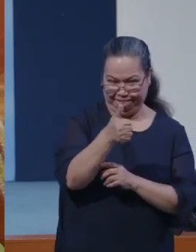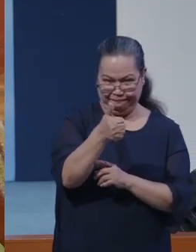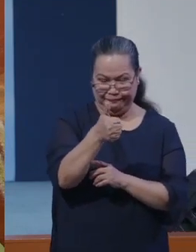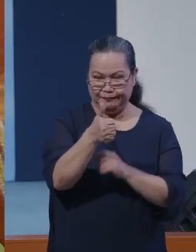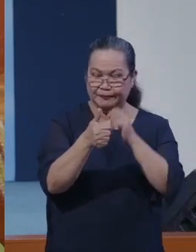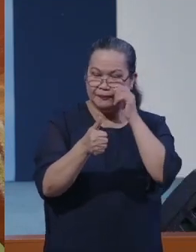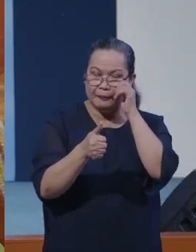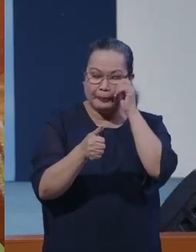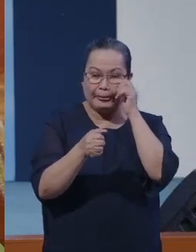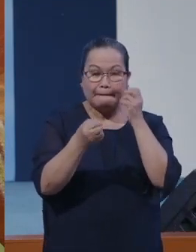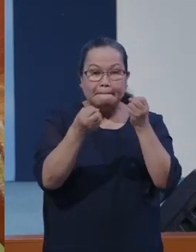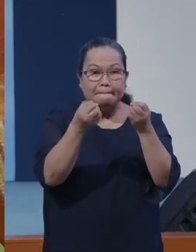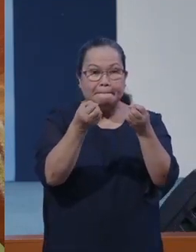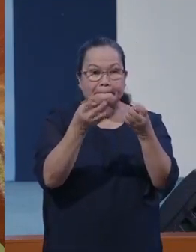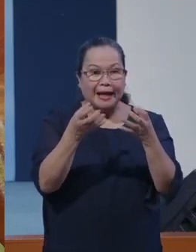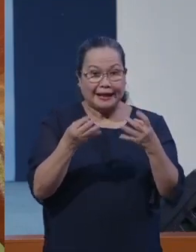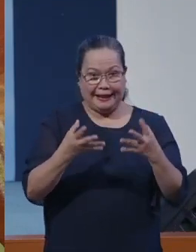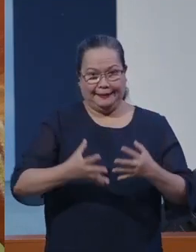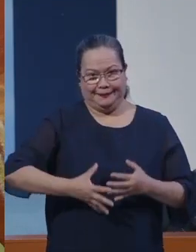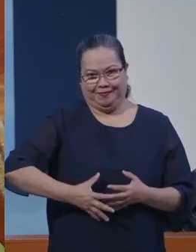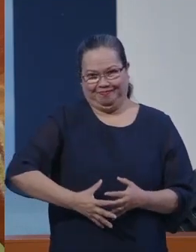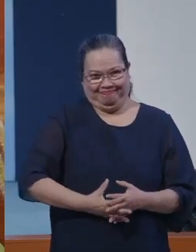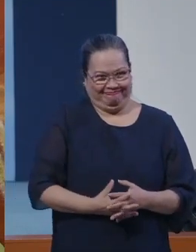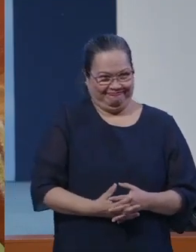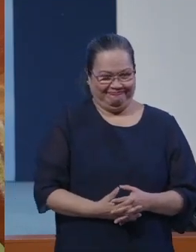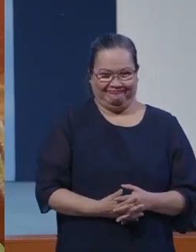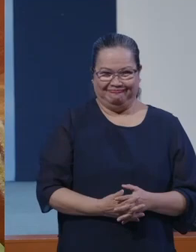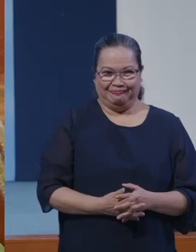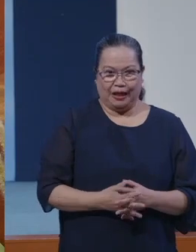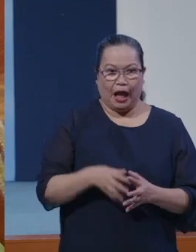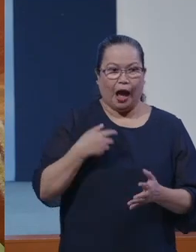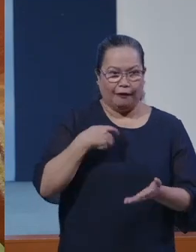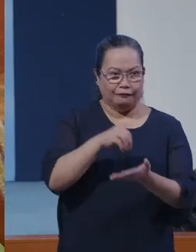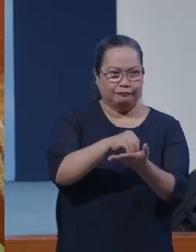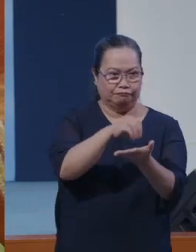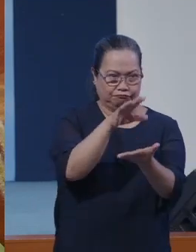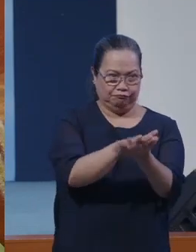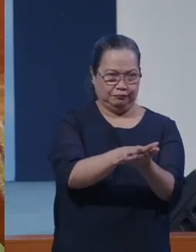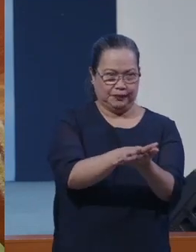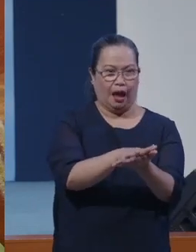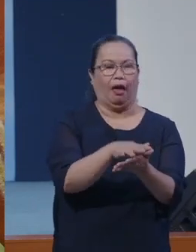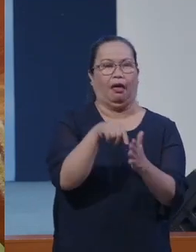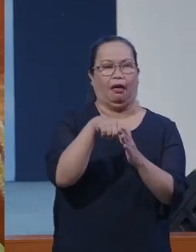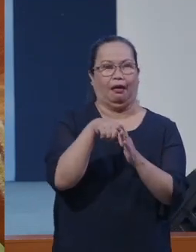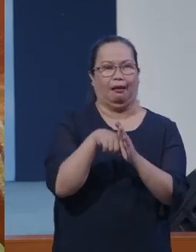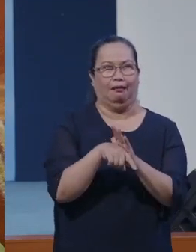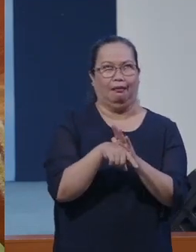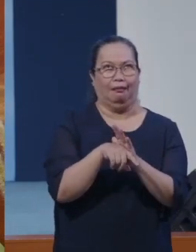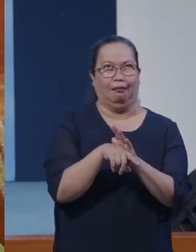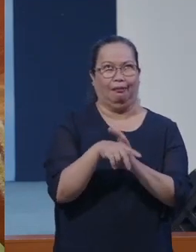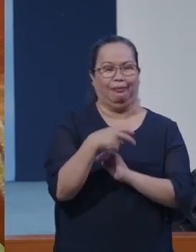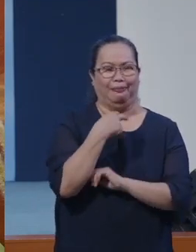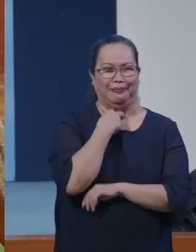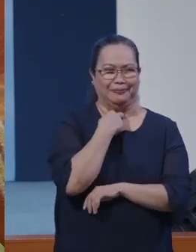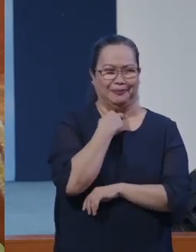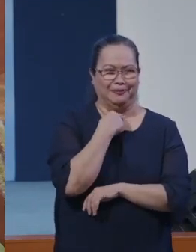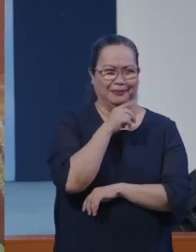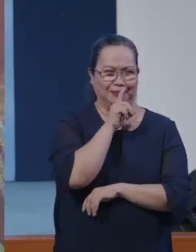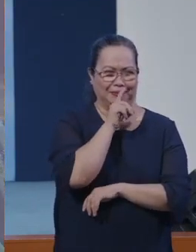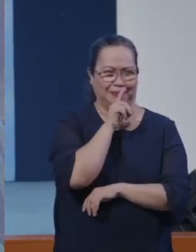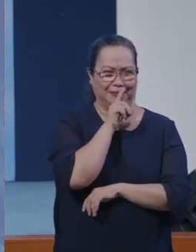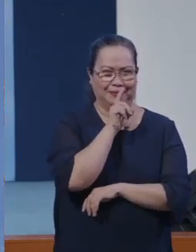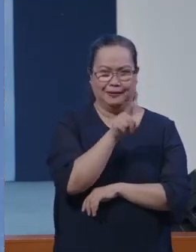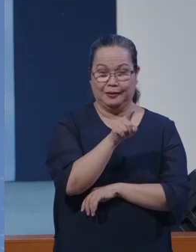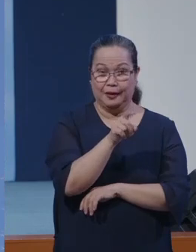Marami po ang nababaon sa utang sa ating panahon ngayon. Marami